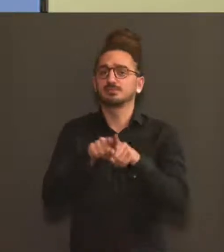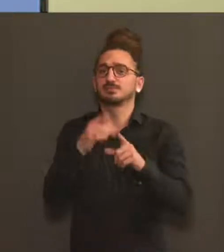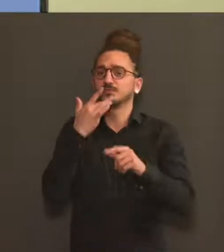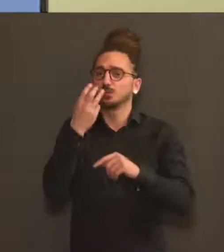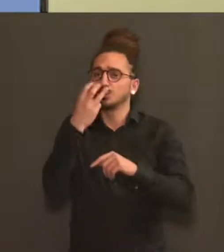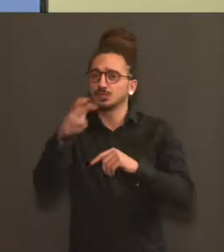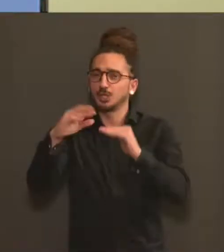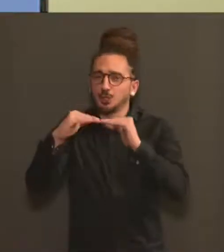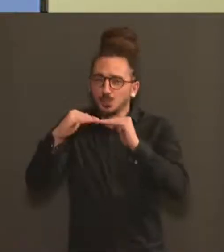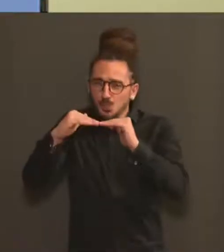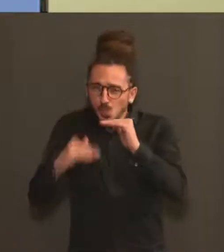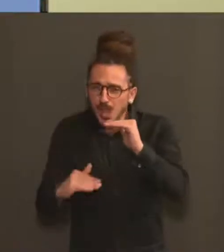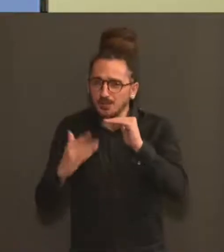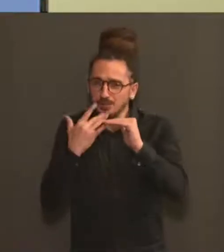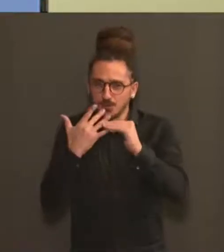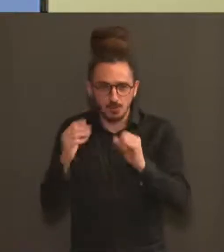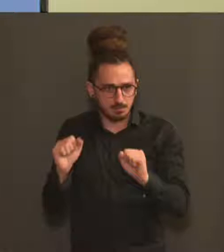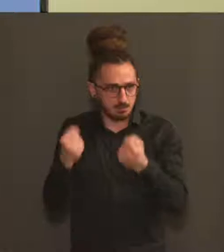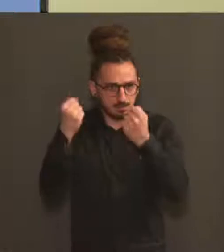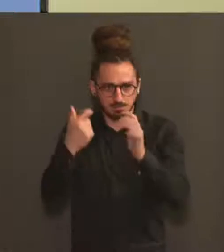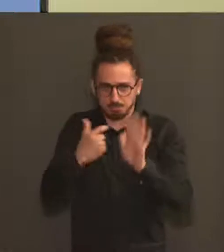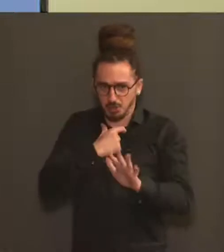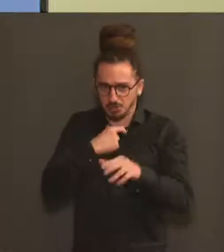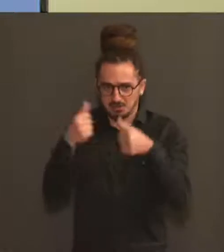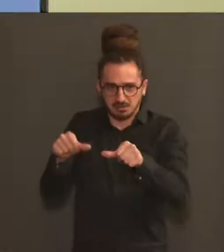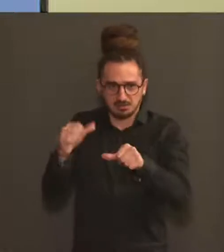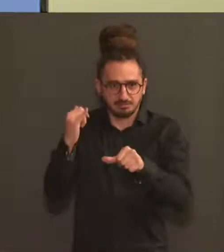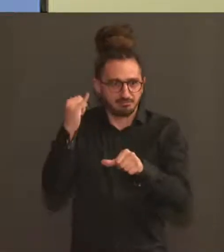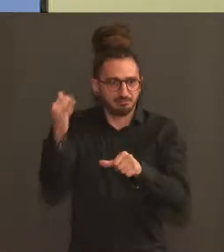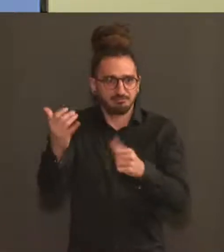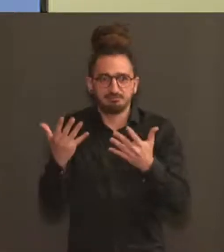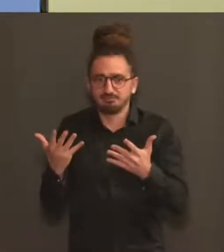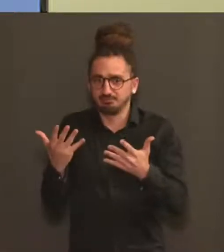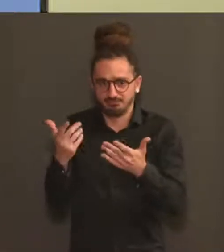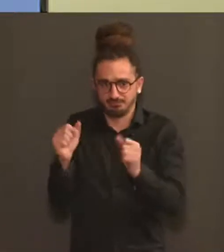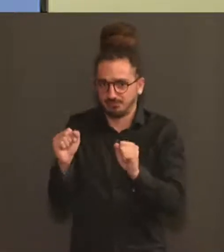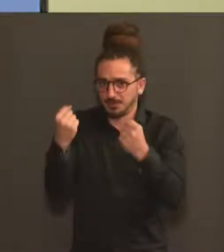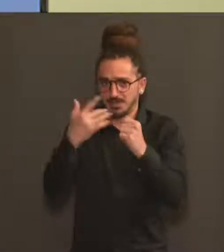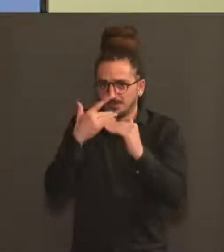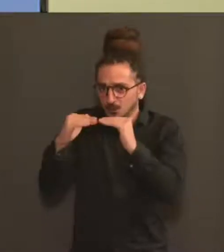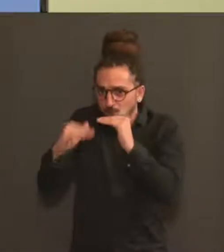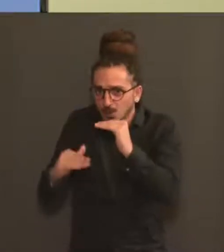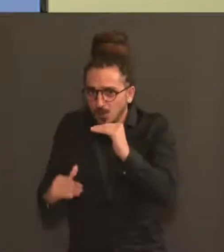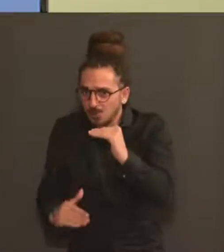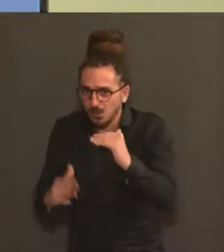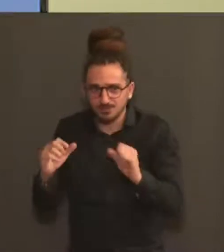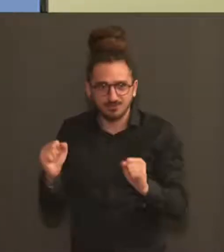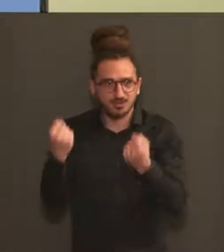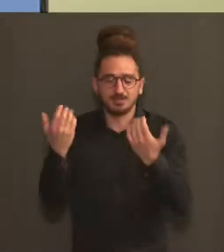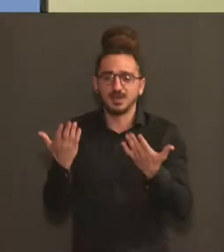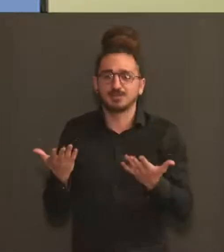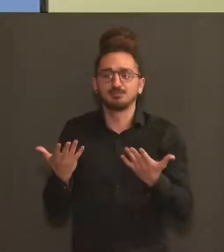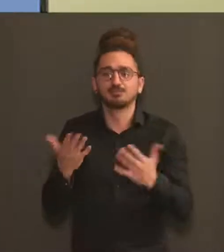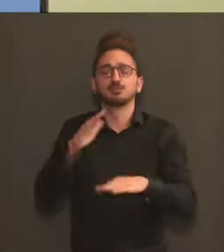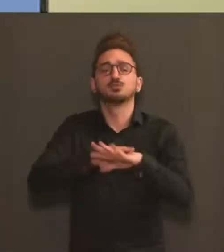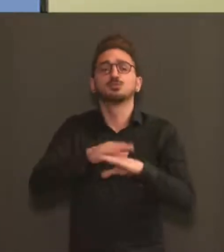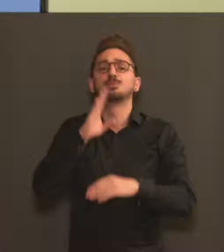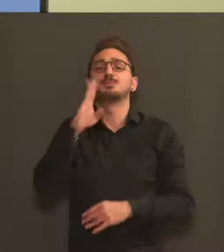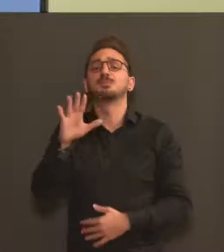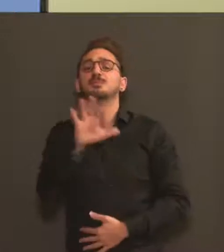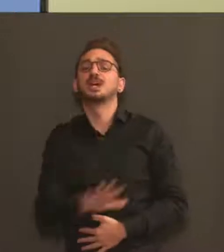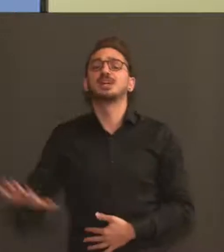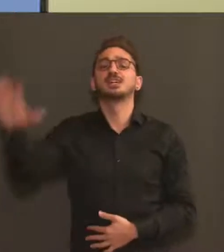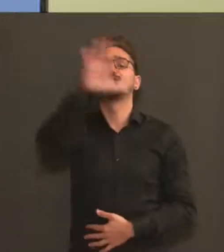au niveau des 300 lits de soins intensifs. En Belgique actuellement, 17% des lits de soins intensifs sont